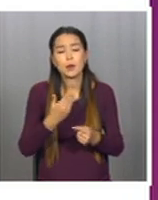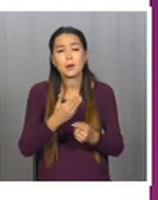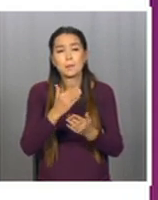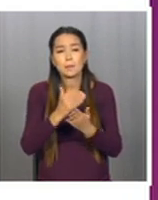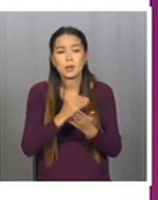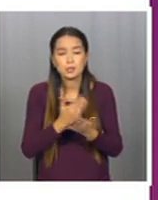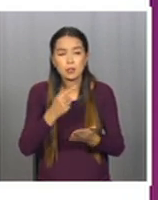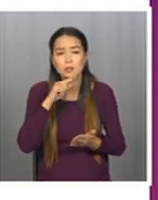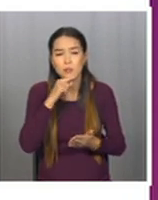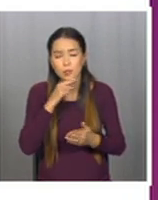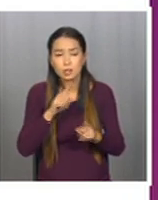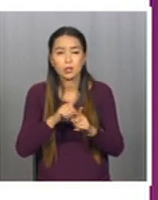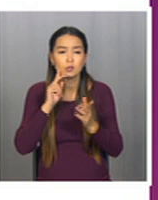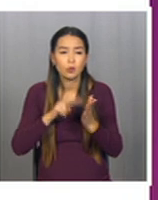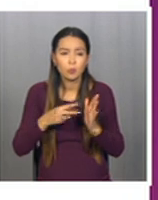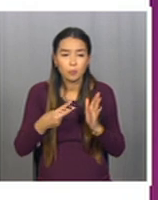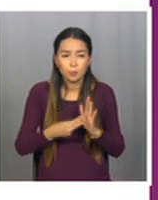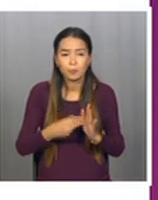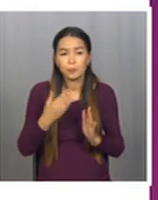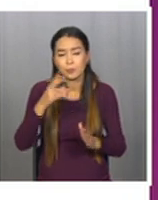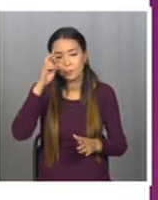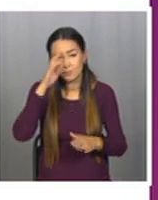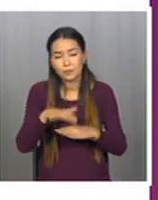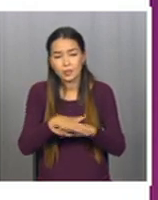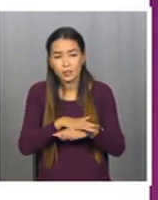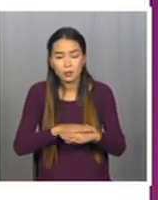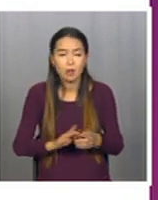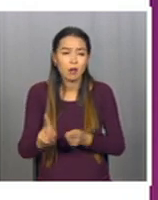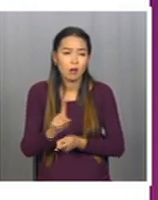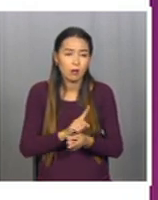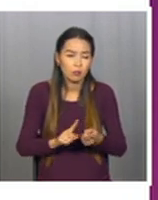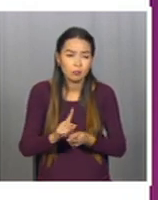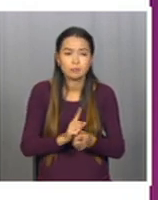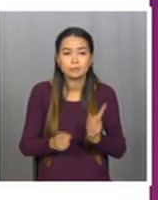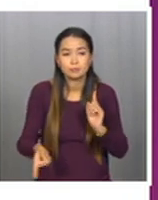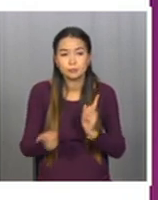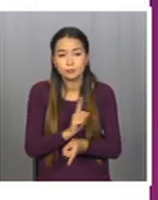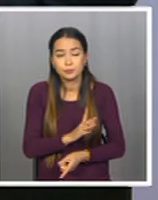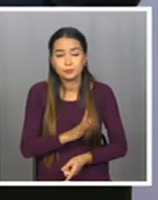экономиканы ұстанған мемлекеттер де аралас экономика түріне ауысты.